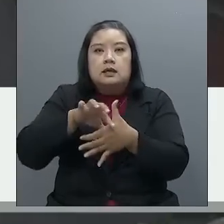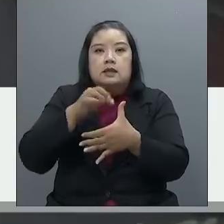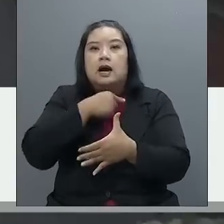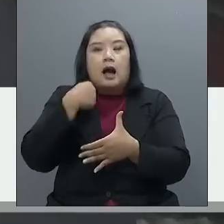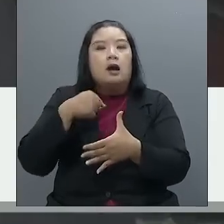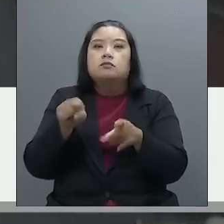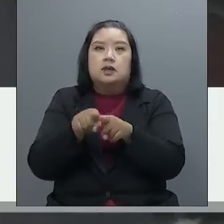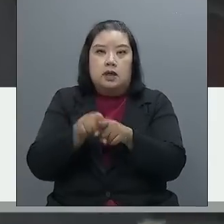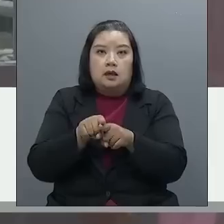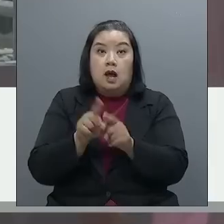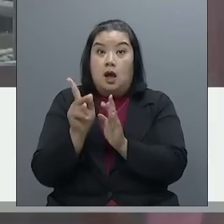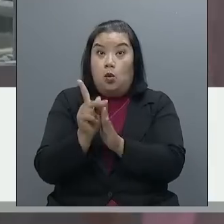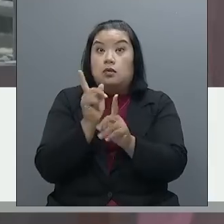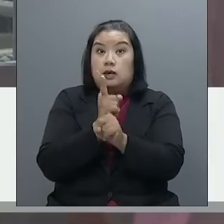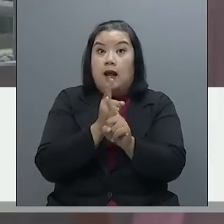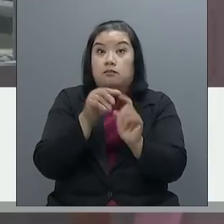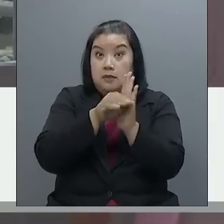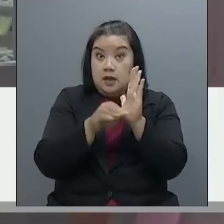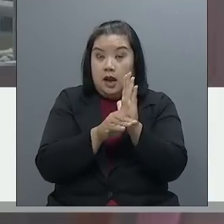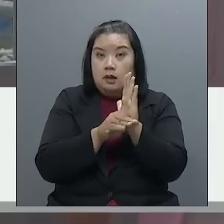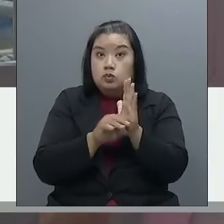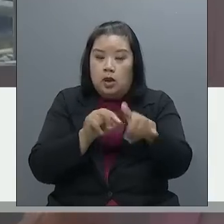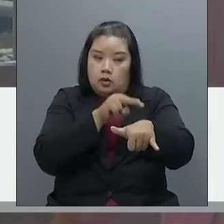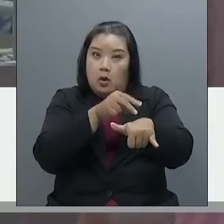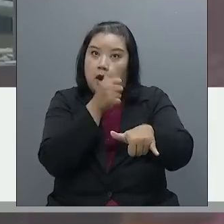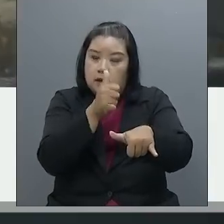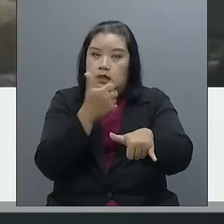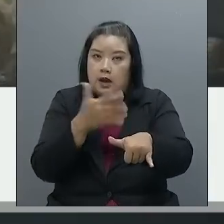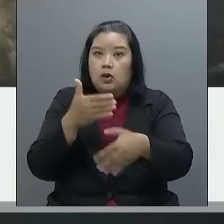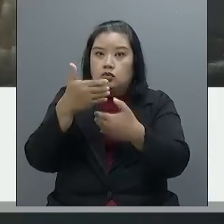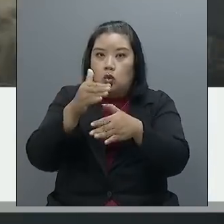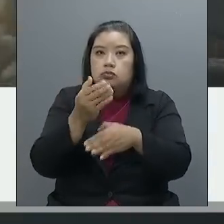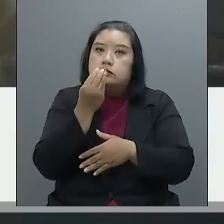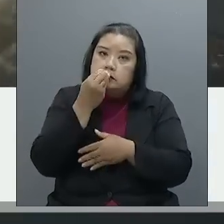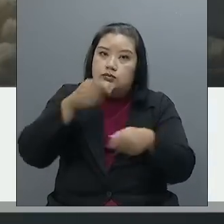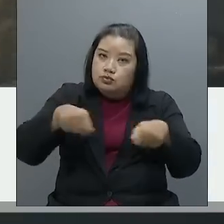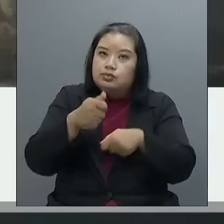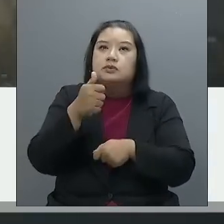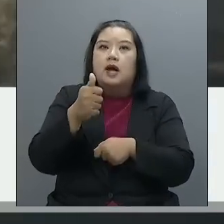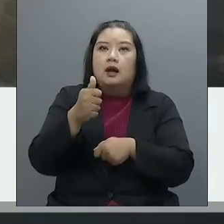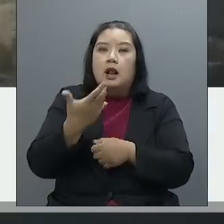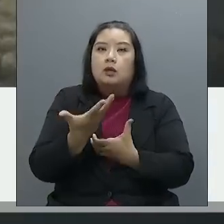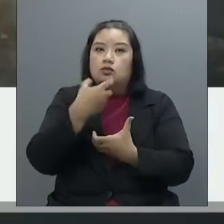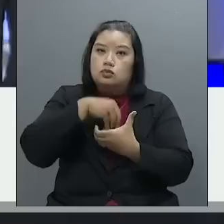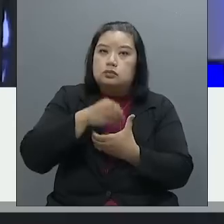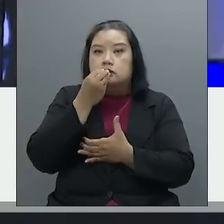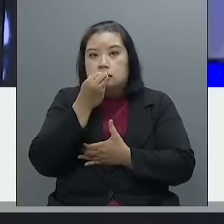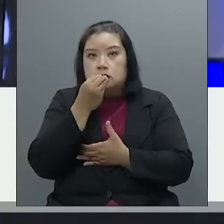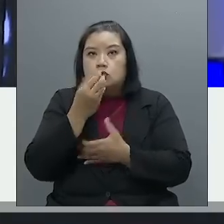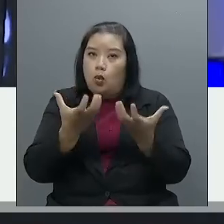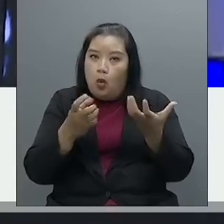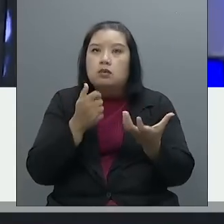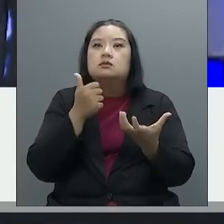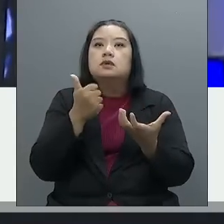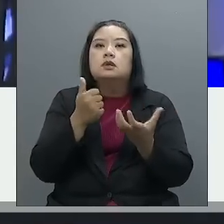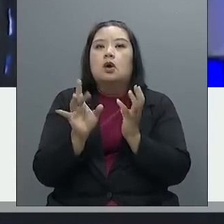างดังกล่าวได้ค่ะจะทำให้ไก่มีสุขภาพที่ดีนะคะแล้วก็ส่งต่อมายังผู้บริโภคซึ่งผู้บริโภคก็จะได้รับประทานอาหารแล้วก็ผลิตภัณฑ์ที่ดีมีคุ